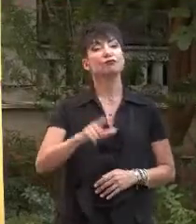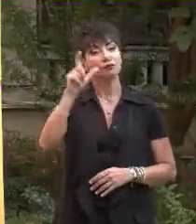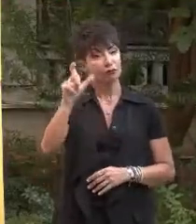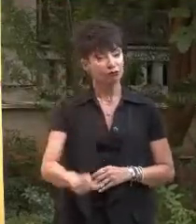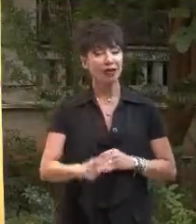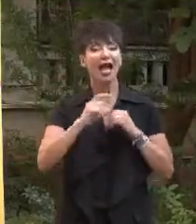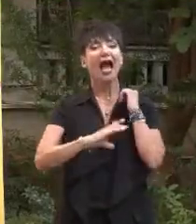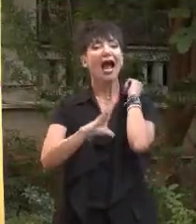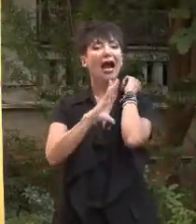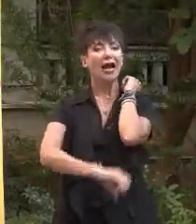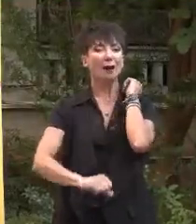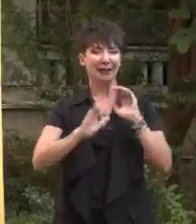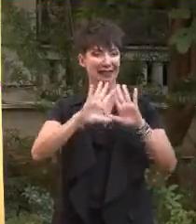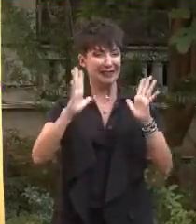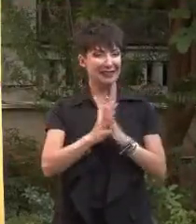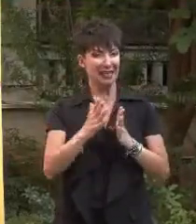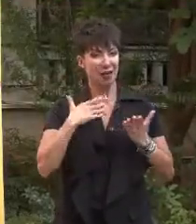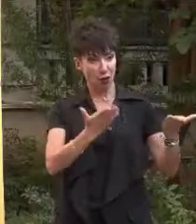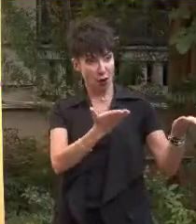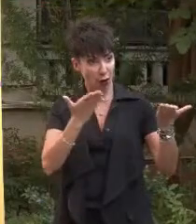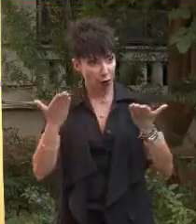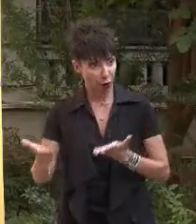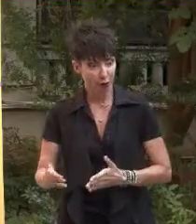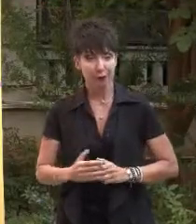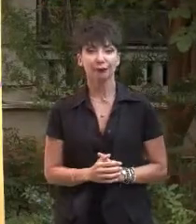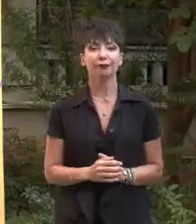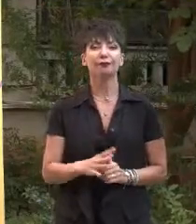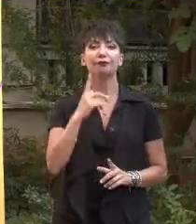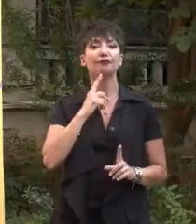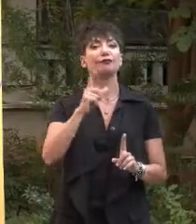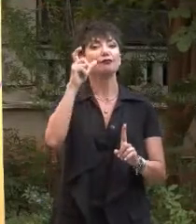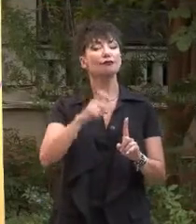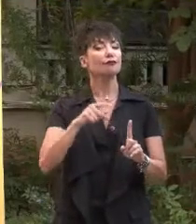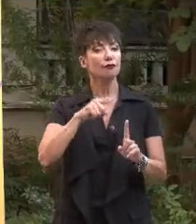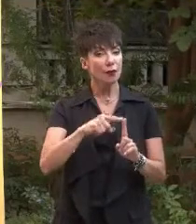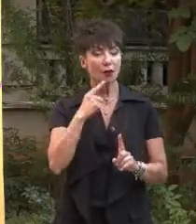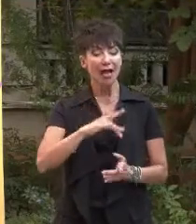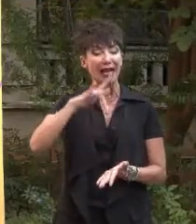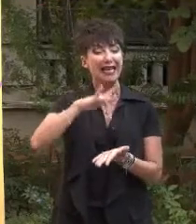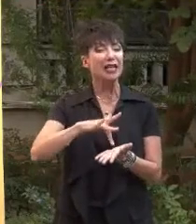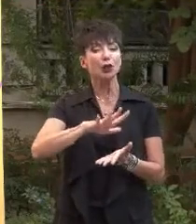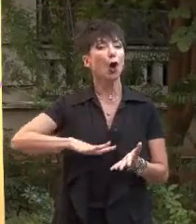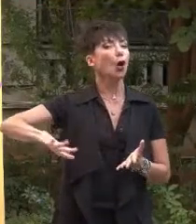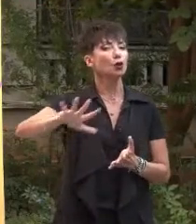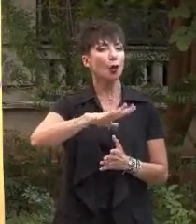Γραμματέα. Αξιότιμε κύριε Αντιπεριφέρειάρχη Κεντρικού Τομέα.